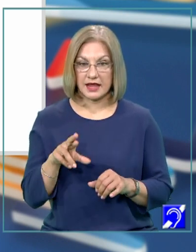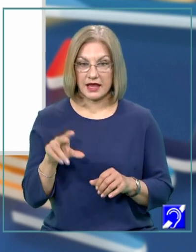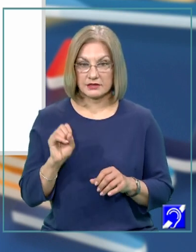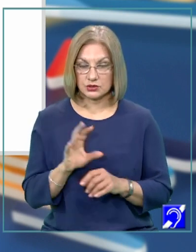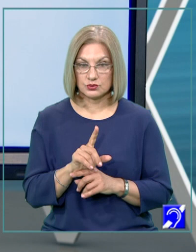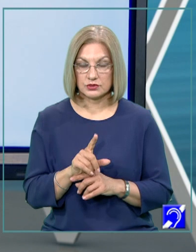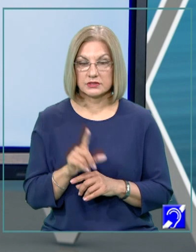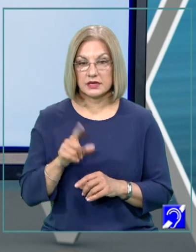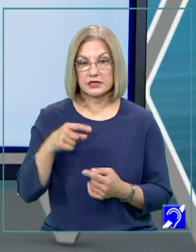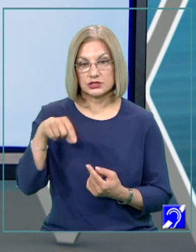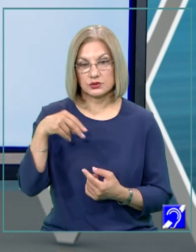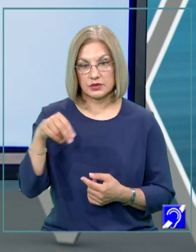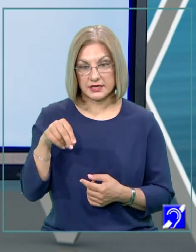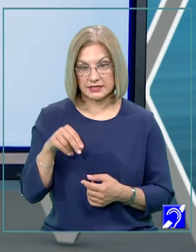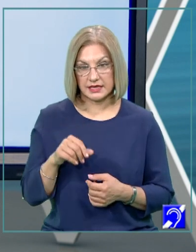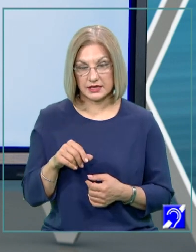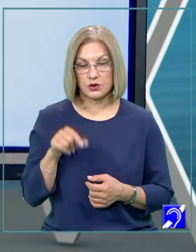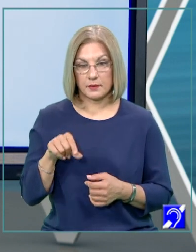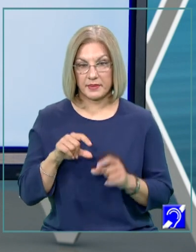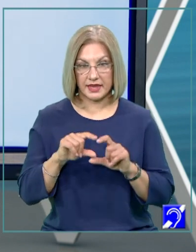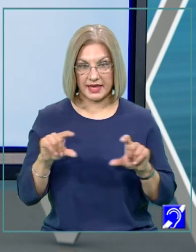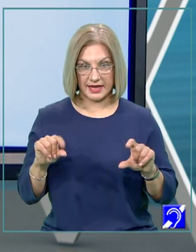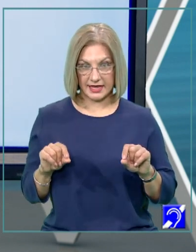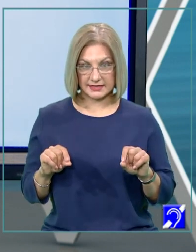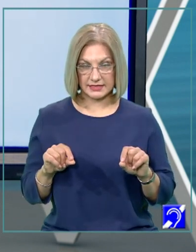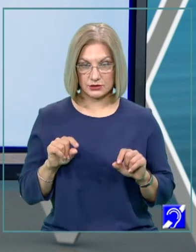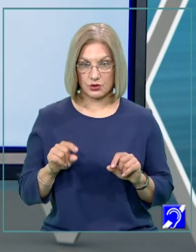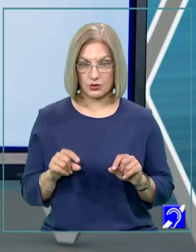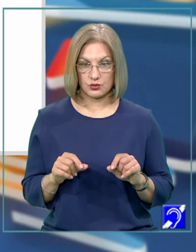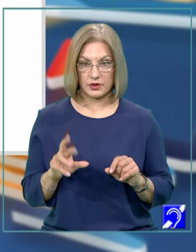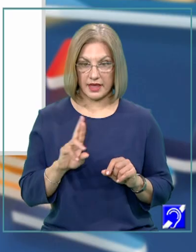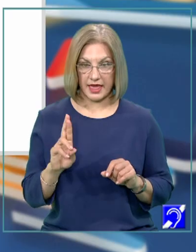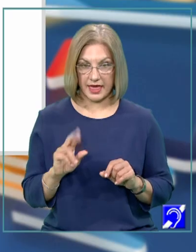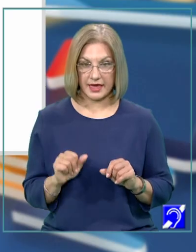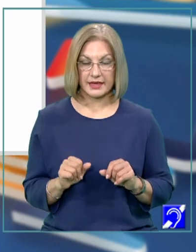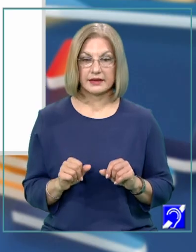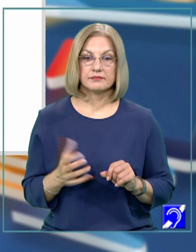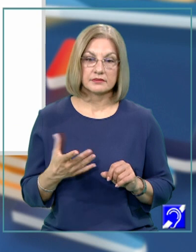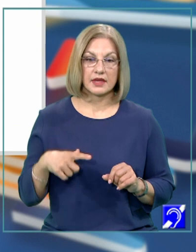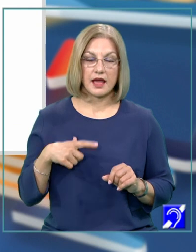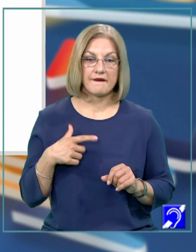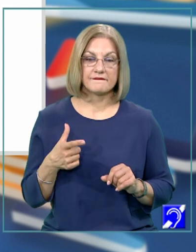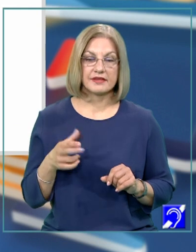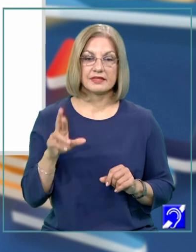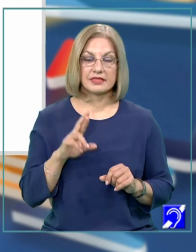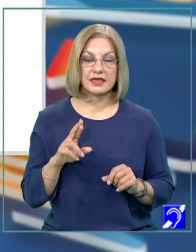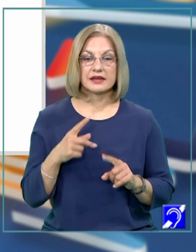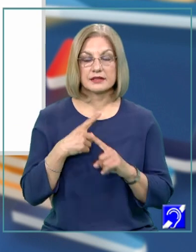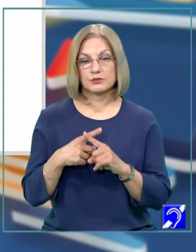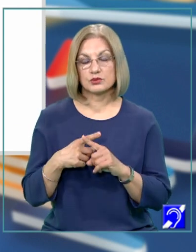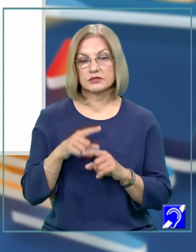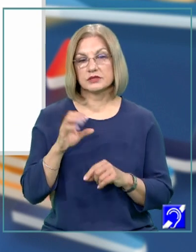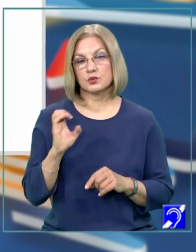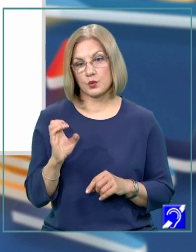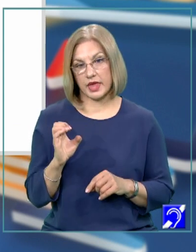circuitul exterior adică pe rezistorul de rezistență variabilă R ca fiind R înmulțit cu